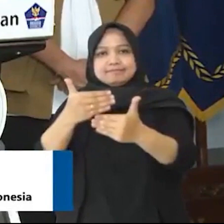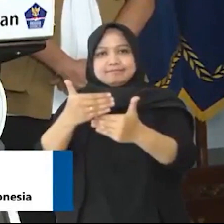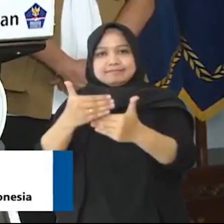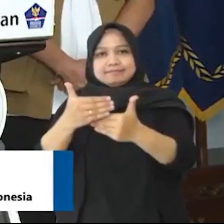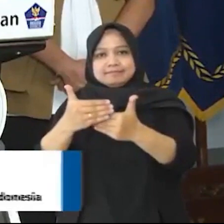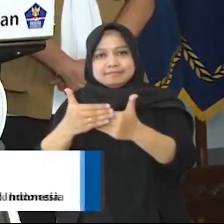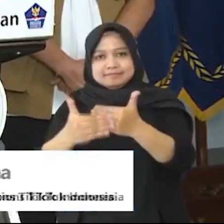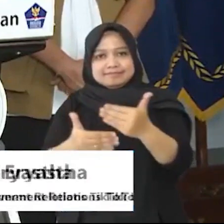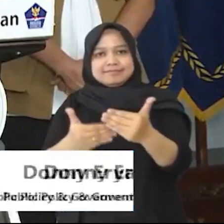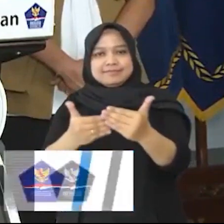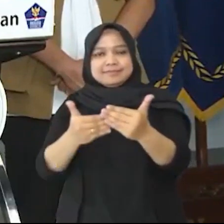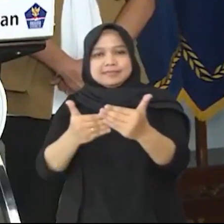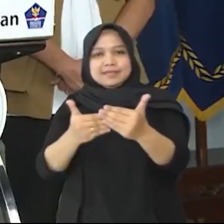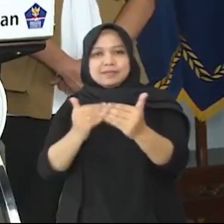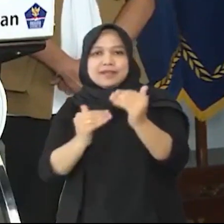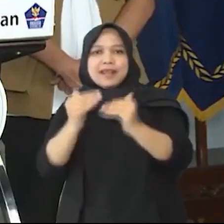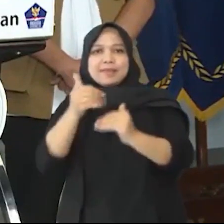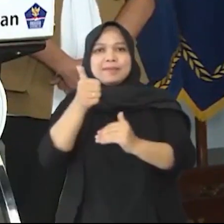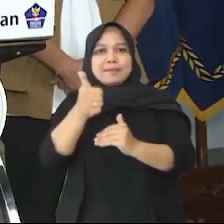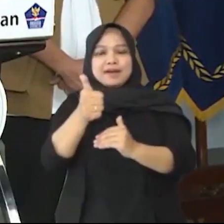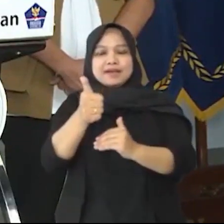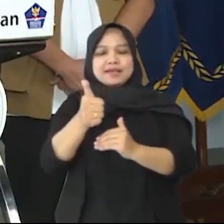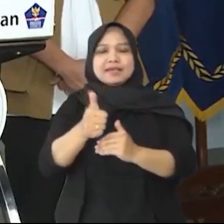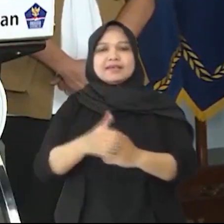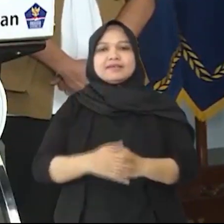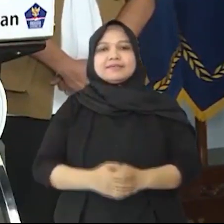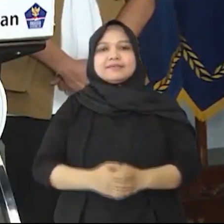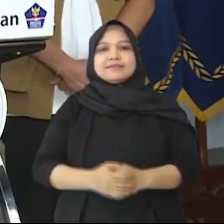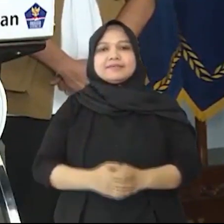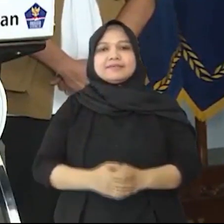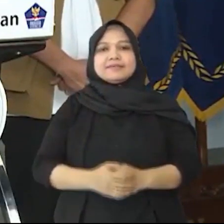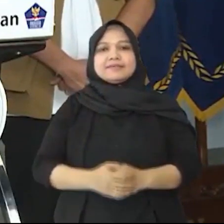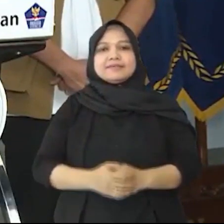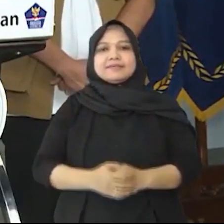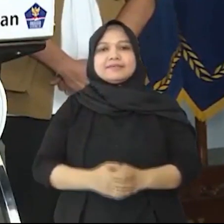dengan baik dan dengan semakin meningkatnya